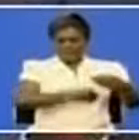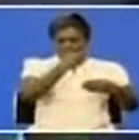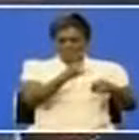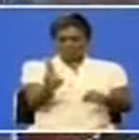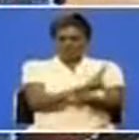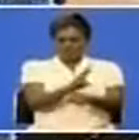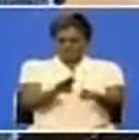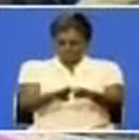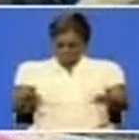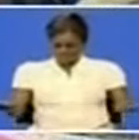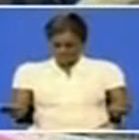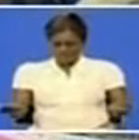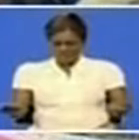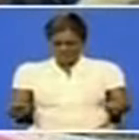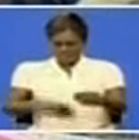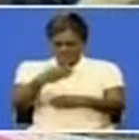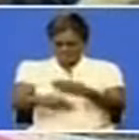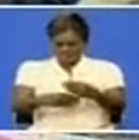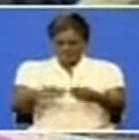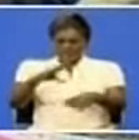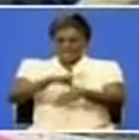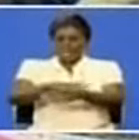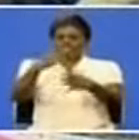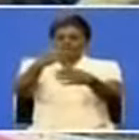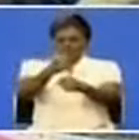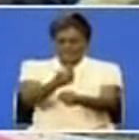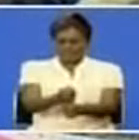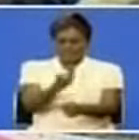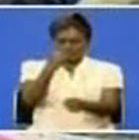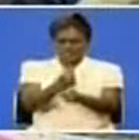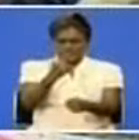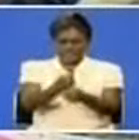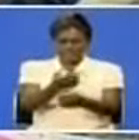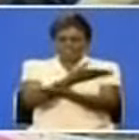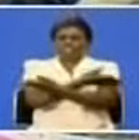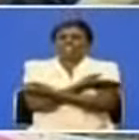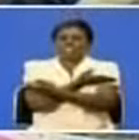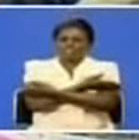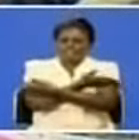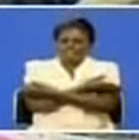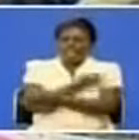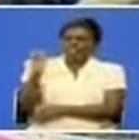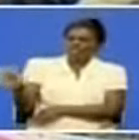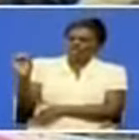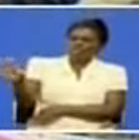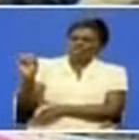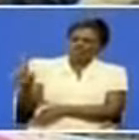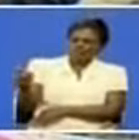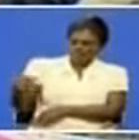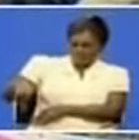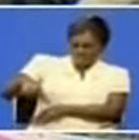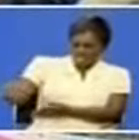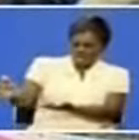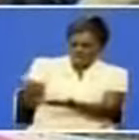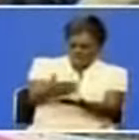kwa carpet na mats mostly tunatoa kwa companies zile zinatengeneza t-shirts, so the leftovers then zenye